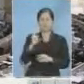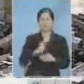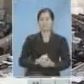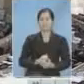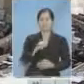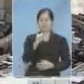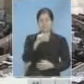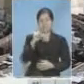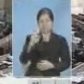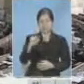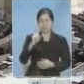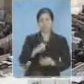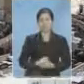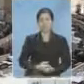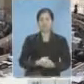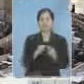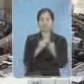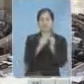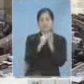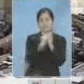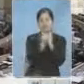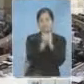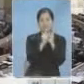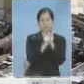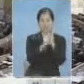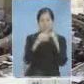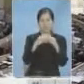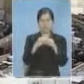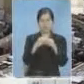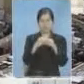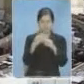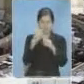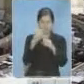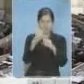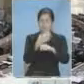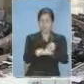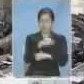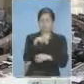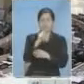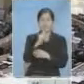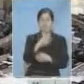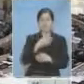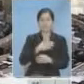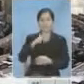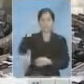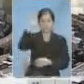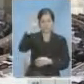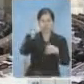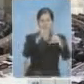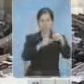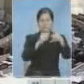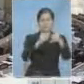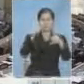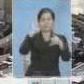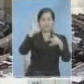มาชิกสภาผู้แทนราษฎรจังหวัดอุดรธานีพรรคเพื่อไทยขอประท้วงผู้กำลังอภิปรายน